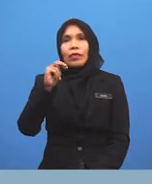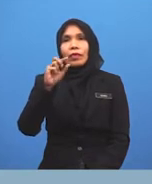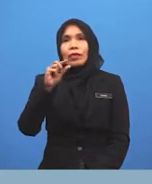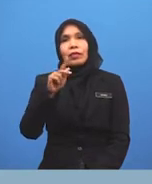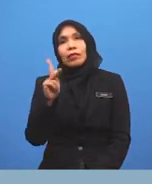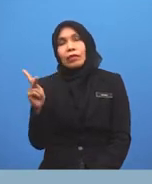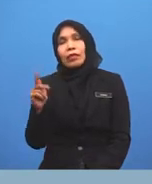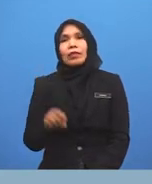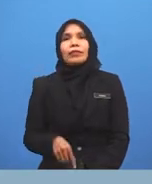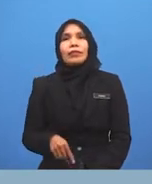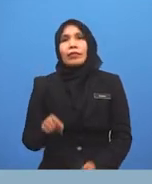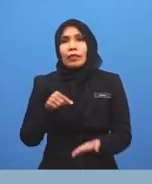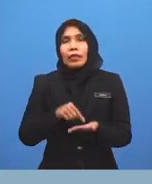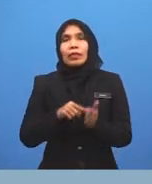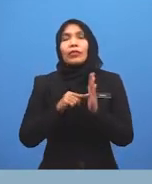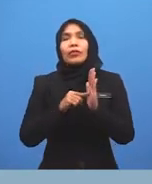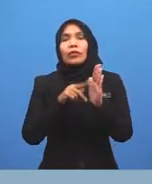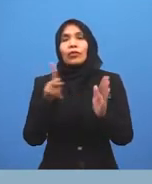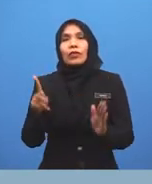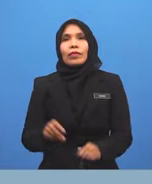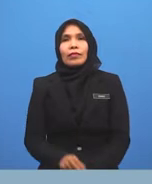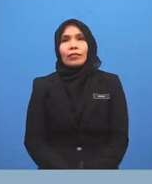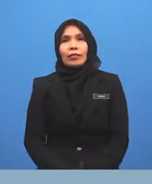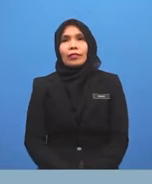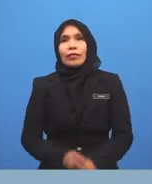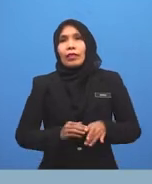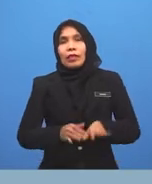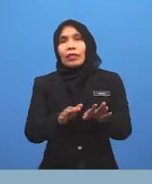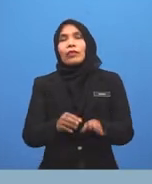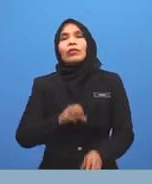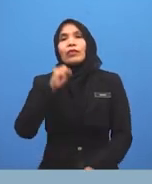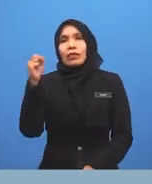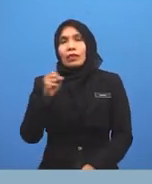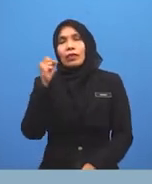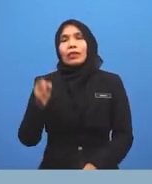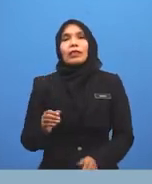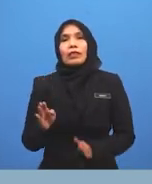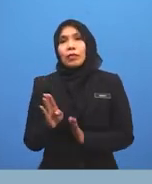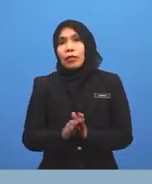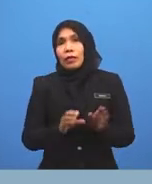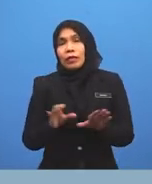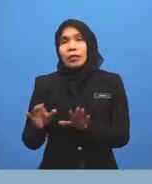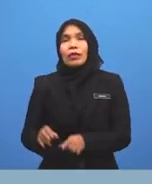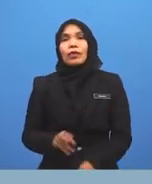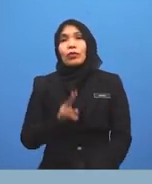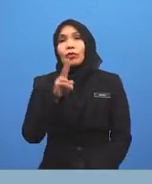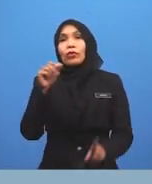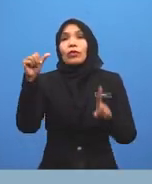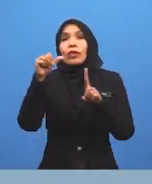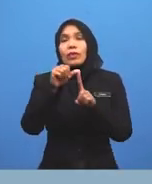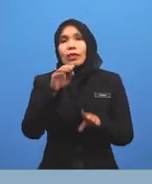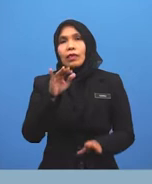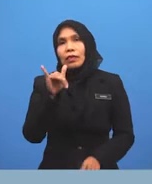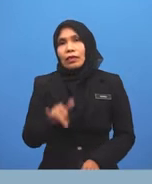Ini menunjukkan pada kedua-dua keadaan, arus sentiasa bergerak dalam dua arah yang berbeza, iaitu seperti